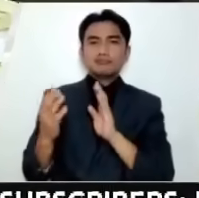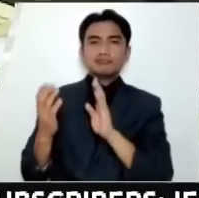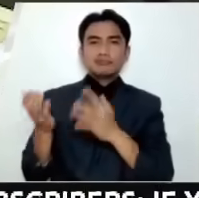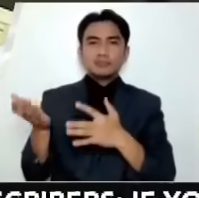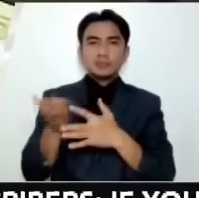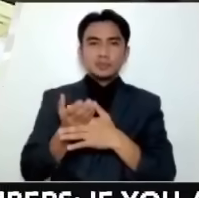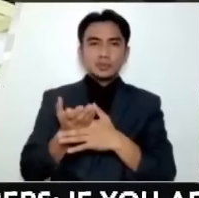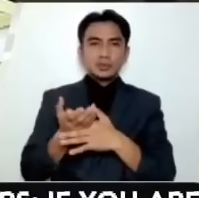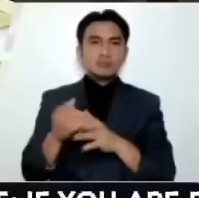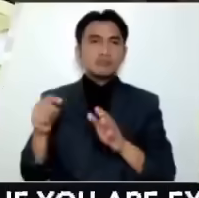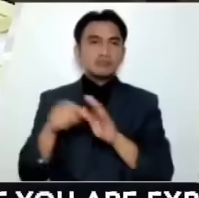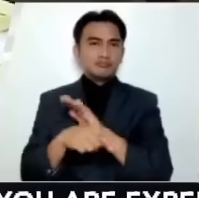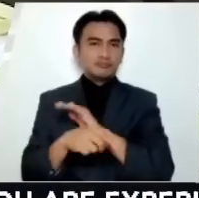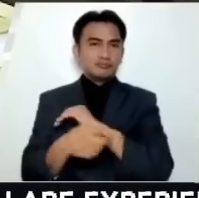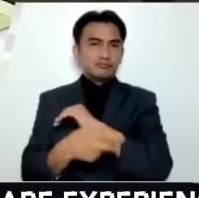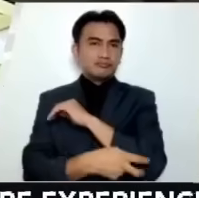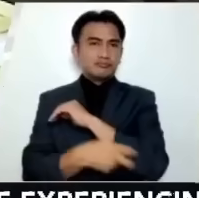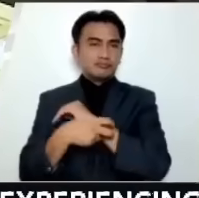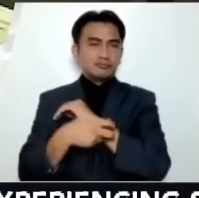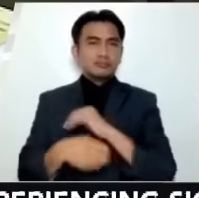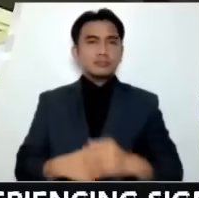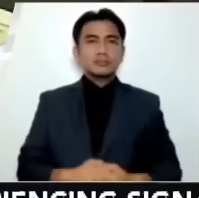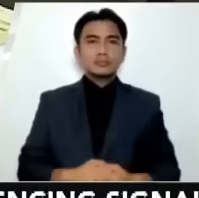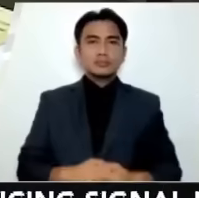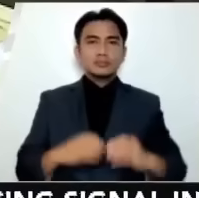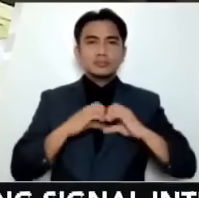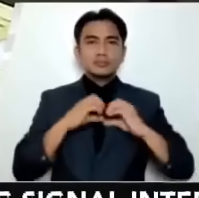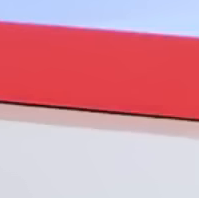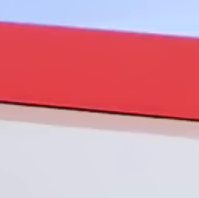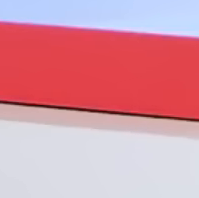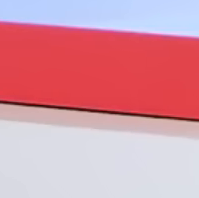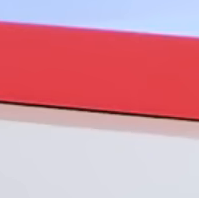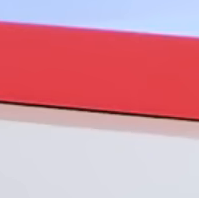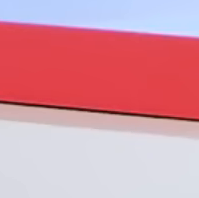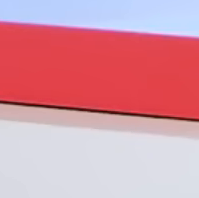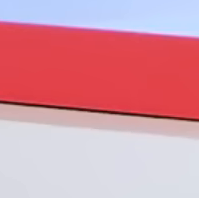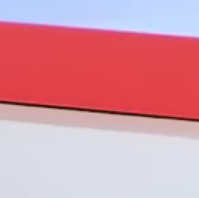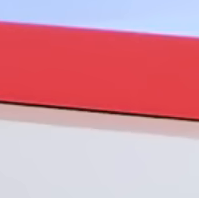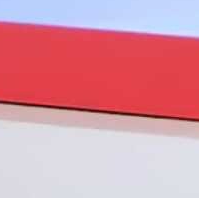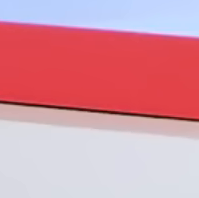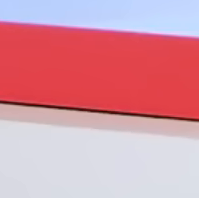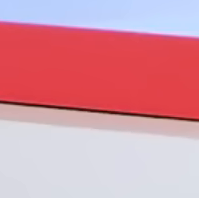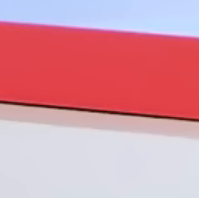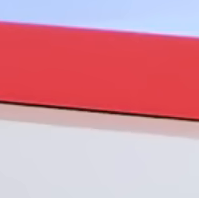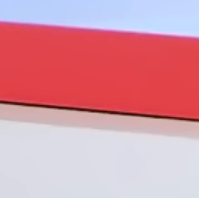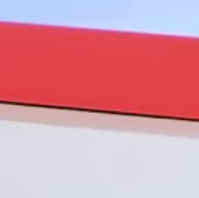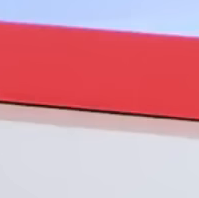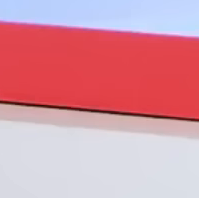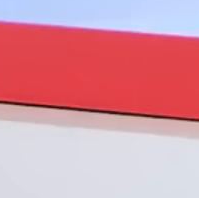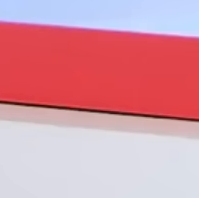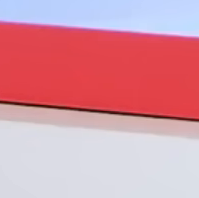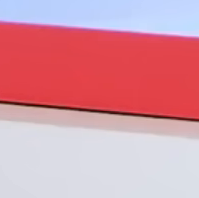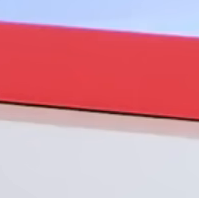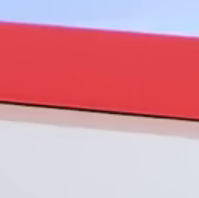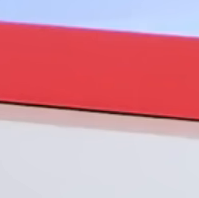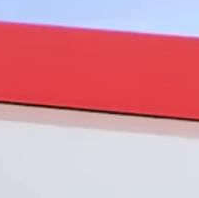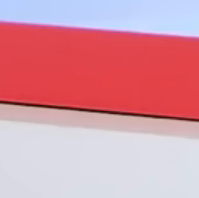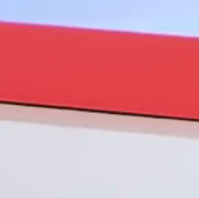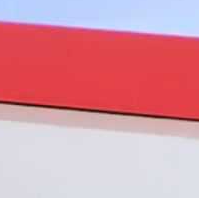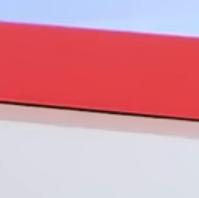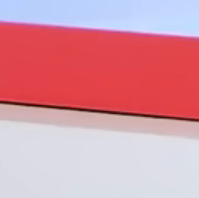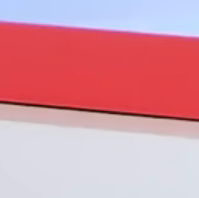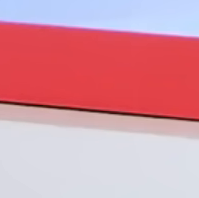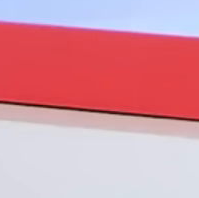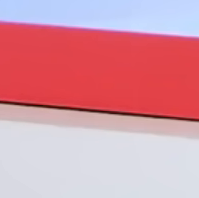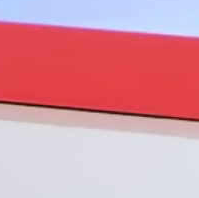Perez, nagbabalita para sa GMA Integrated News. Mga kapuso, alamin ang state of the nation.